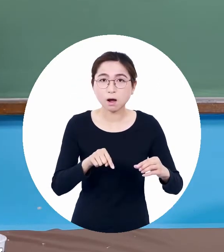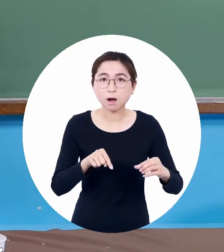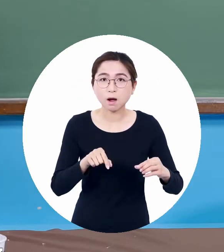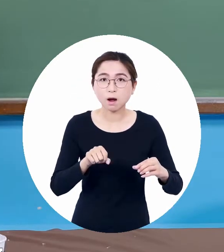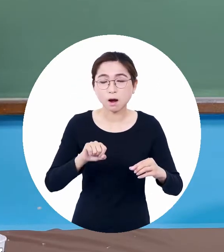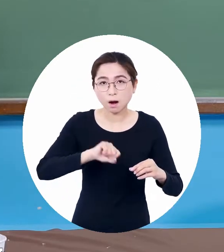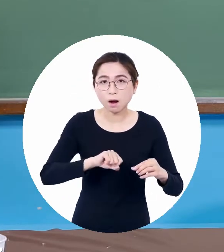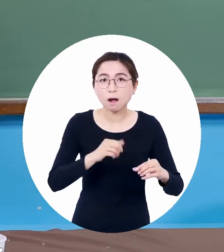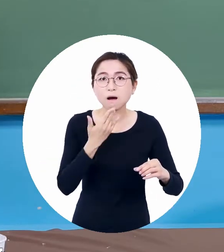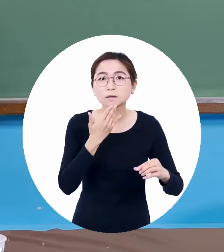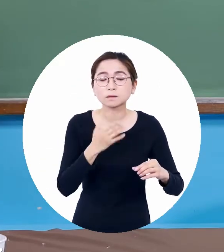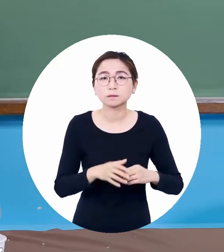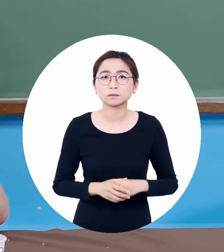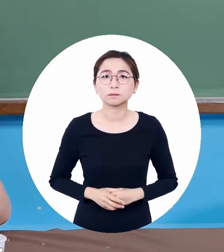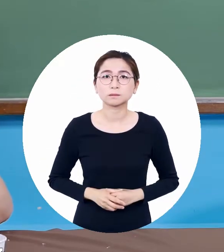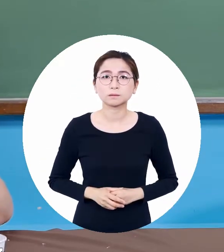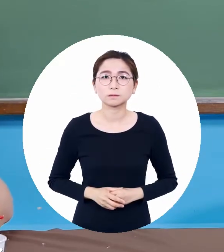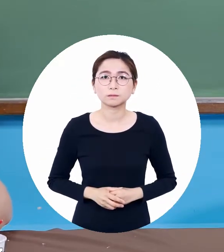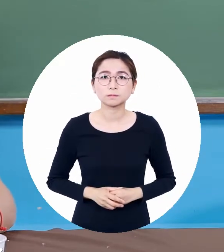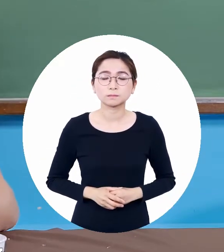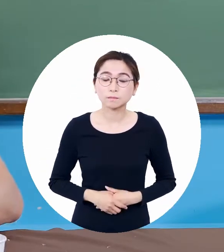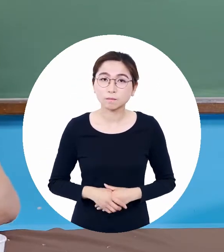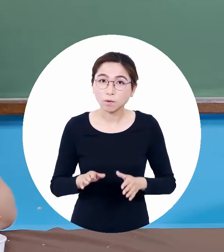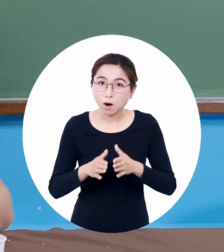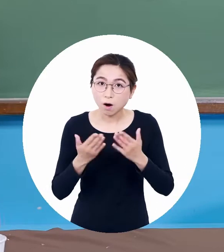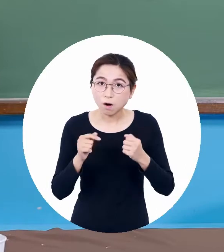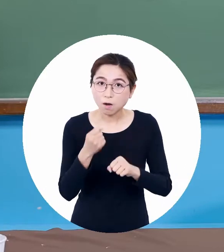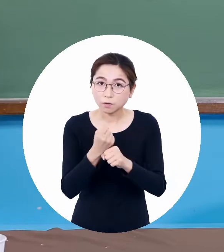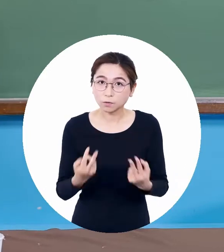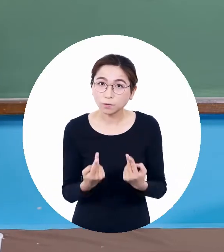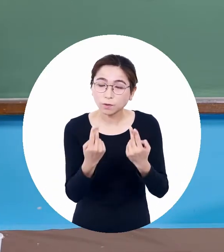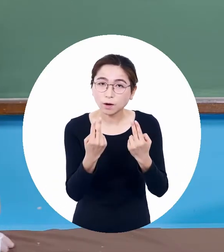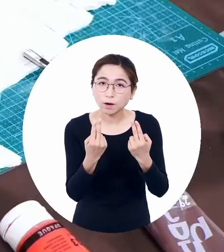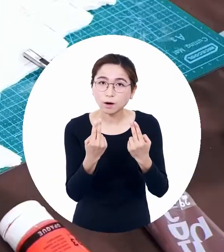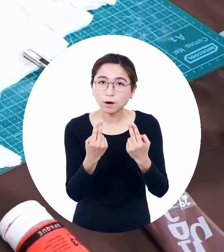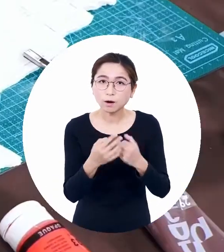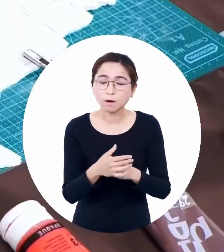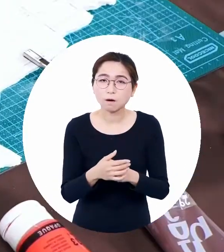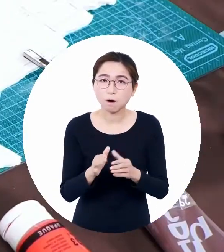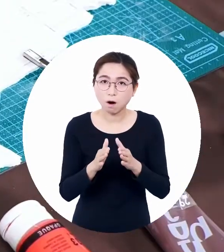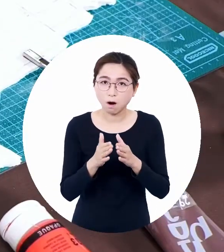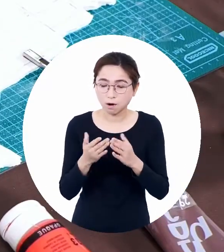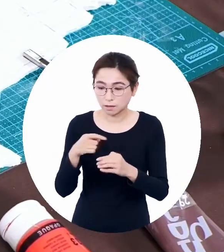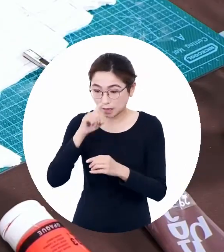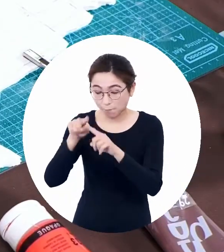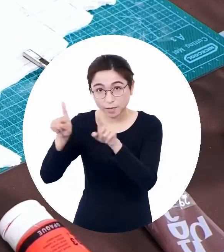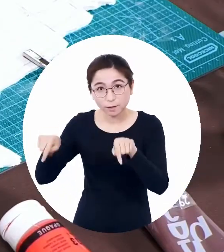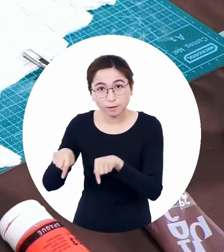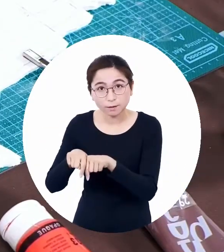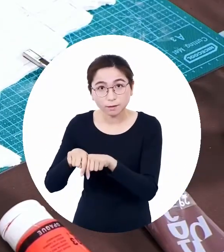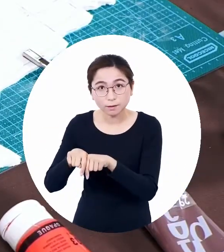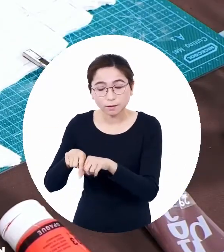呢個先正面落顏色啊，記得呢個位。咁咪開始做個草地啦。咁咪開始又係用個膠